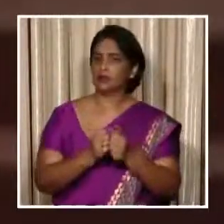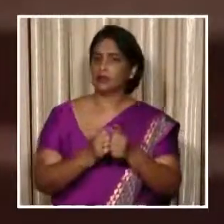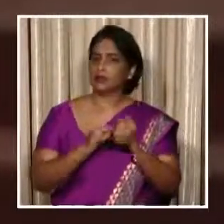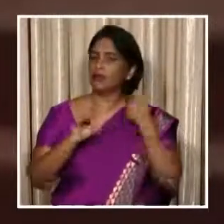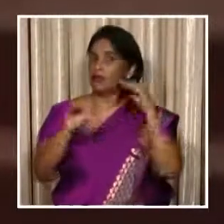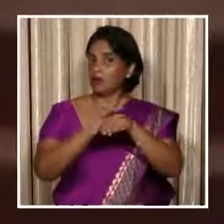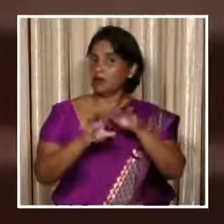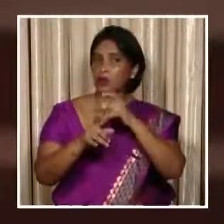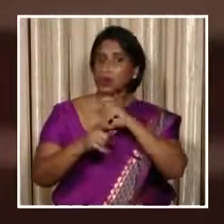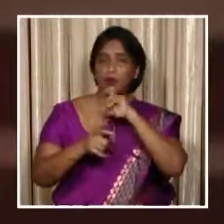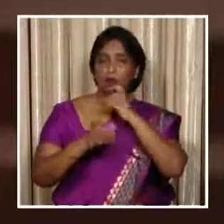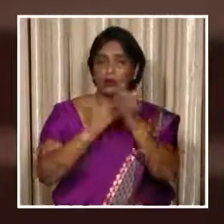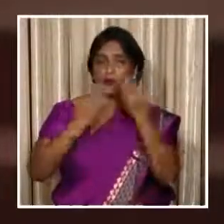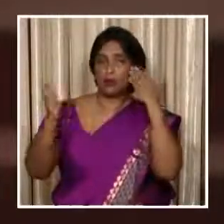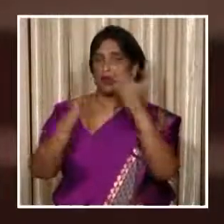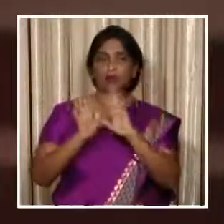ரணதுங்க உரையாற்றுகையில்,